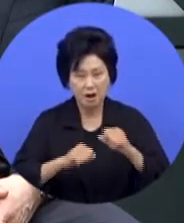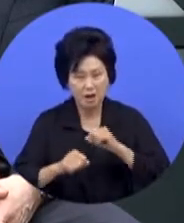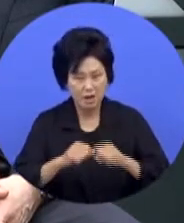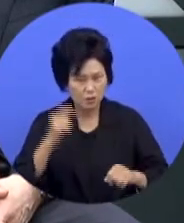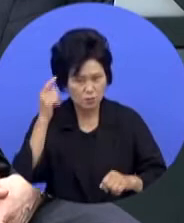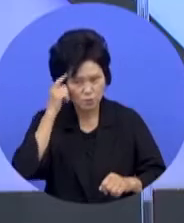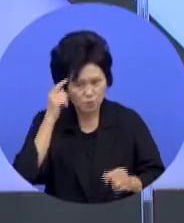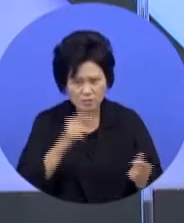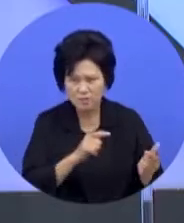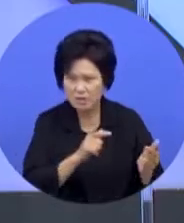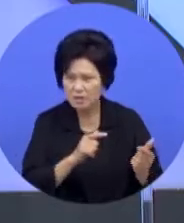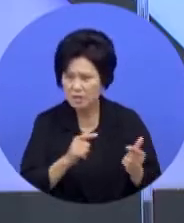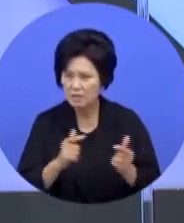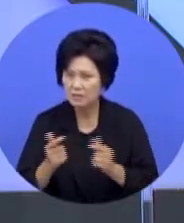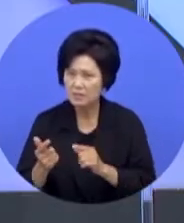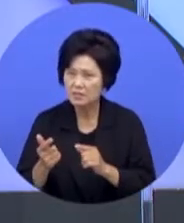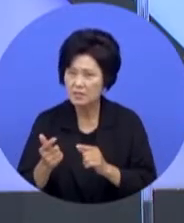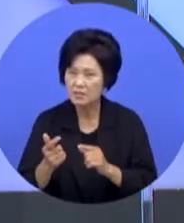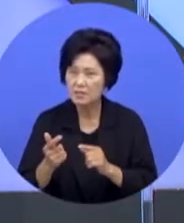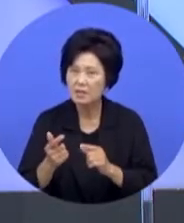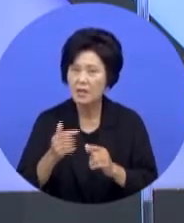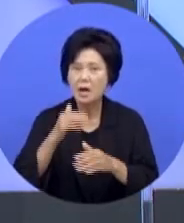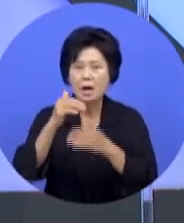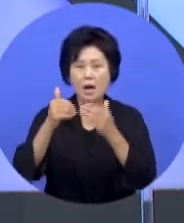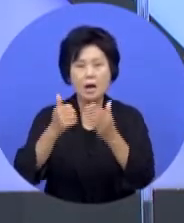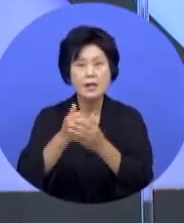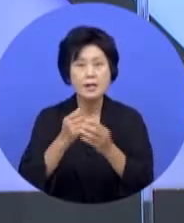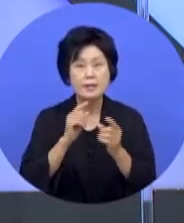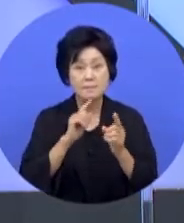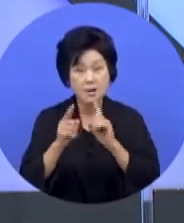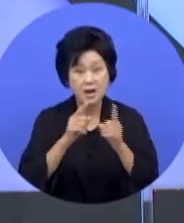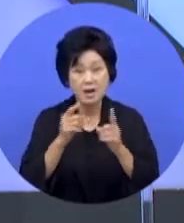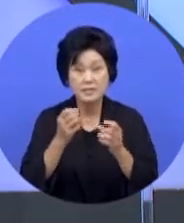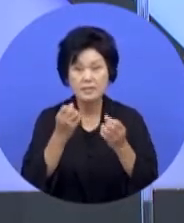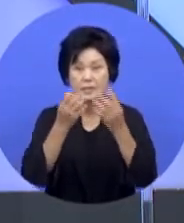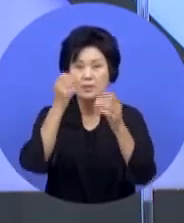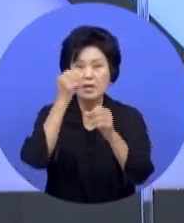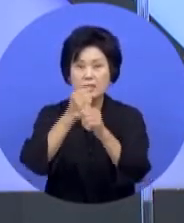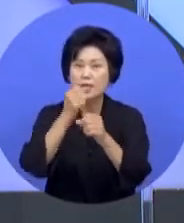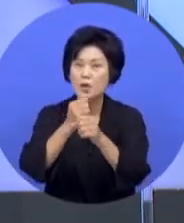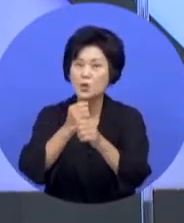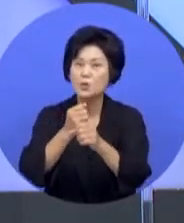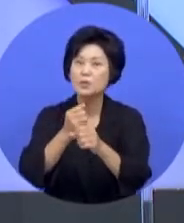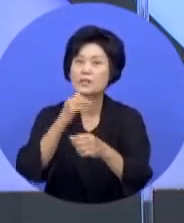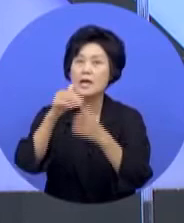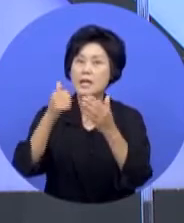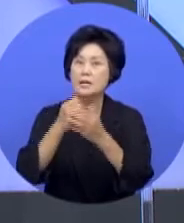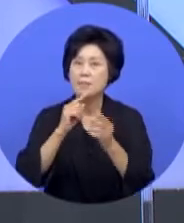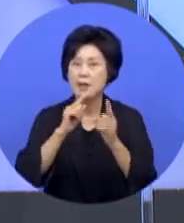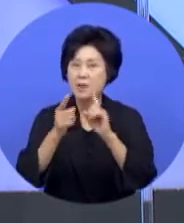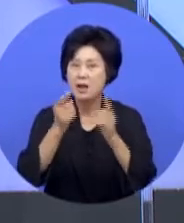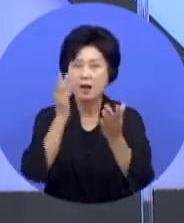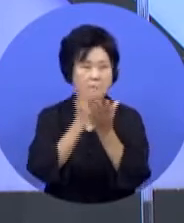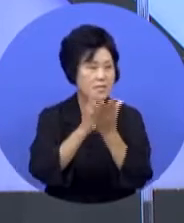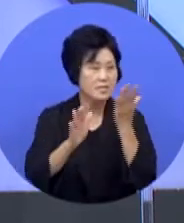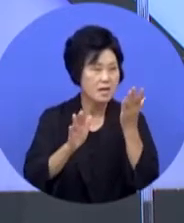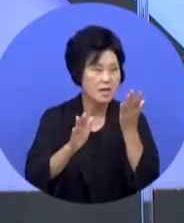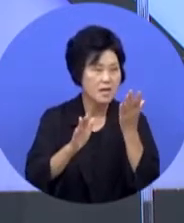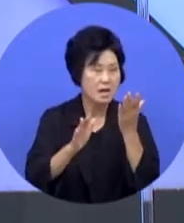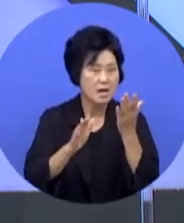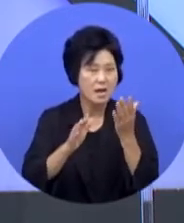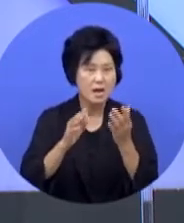찌들어 있어가지고 예. 하나님의 말씀으로 임팩트가 안 되는 거예요. 예. 말씀이 예.